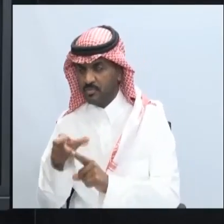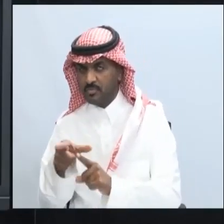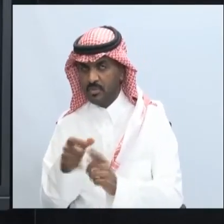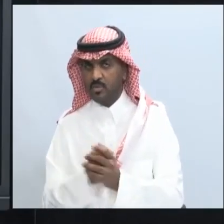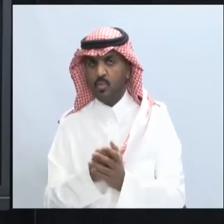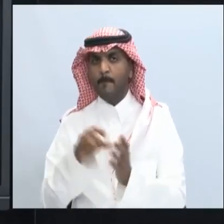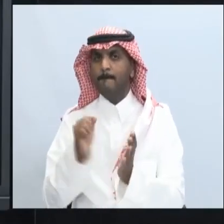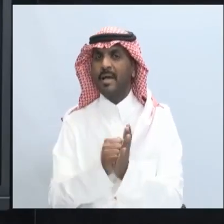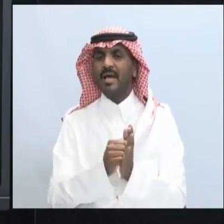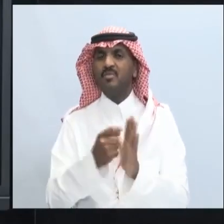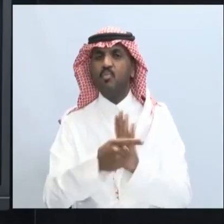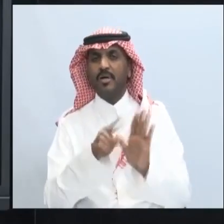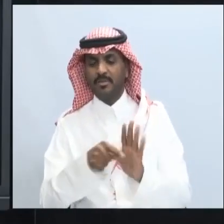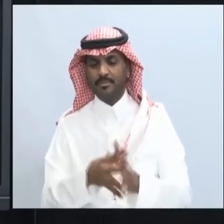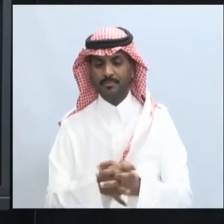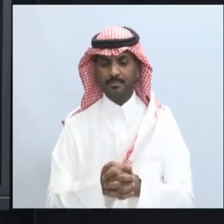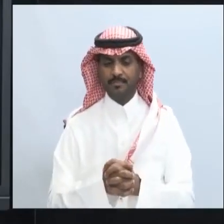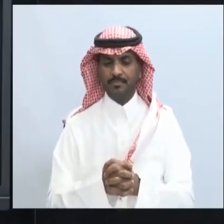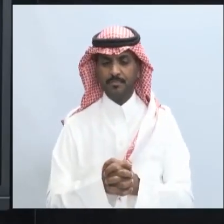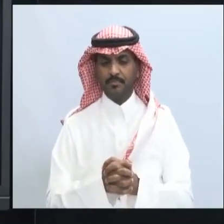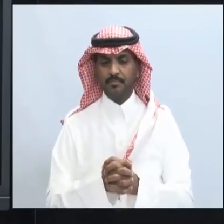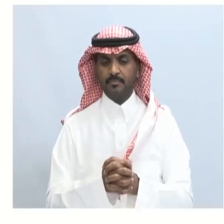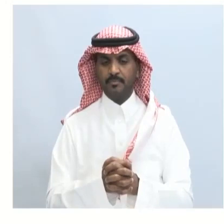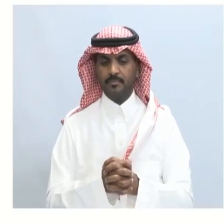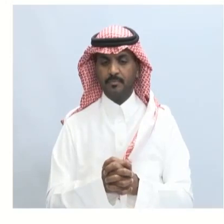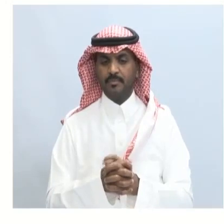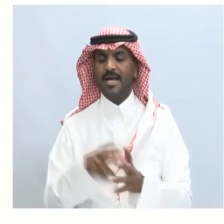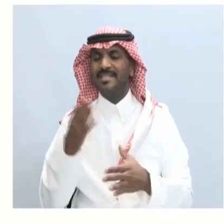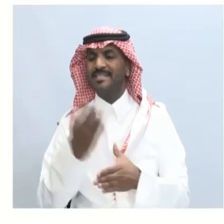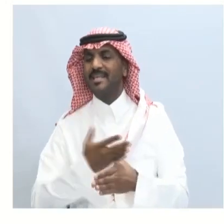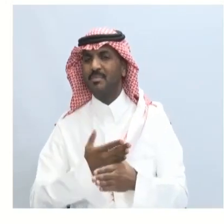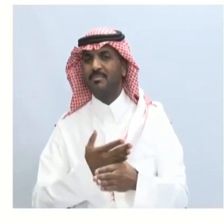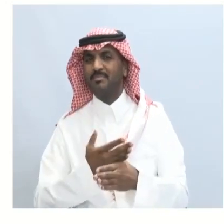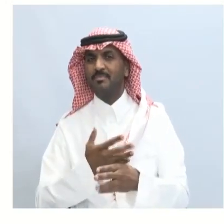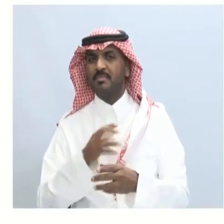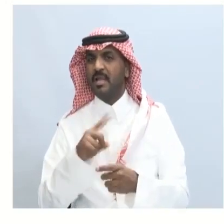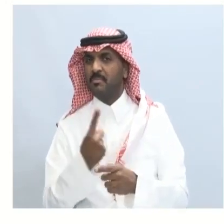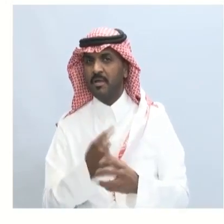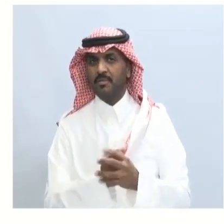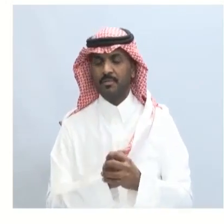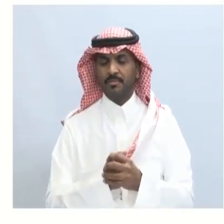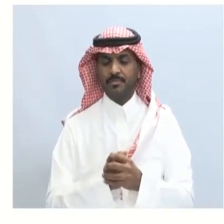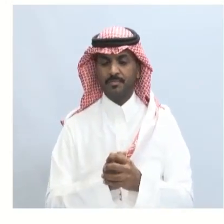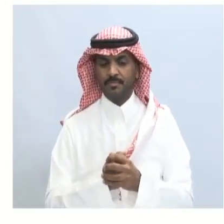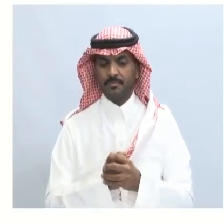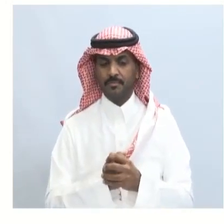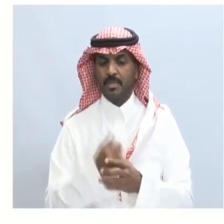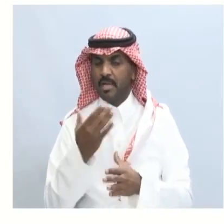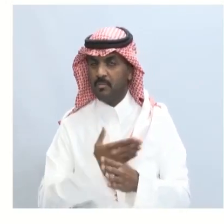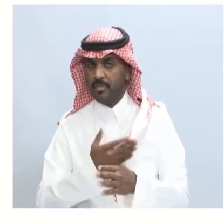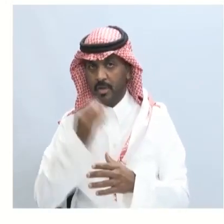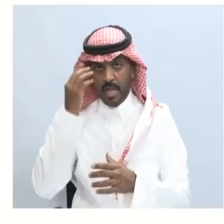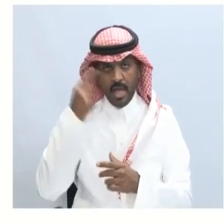محدد فاذا هذا الجانب الاول والسبب لماذا او لماذا لابد ان